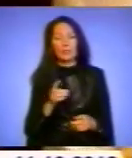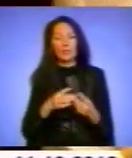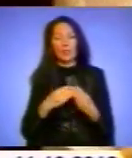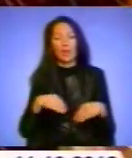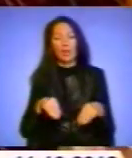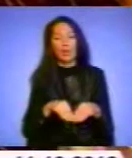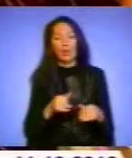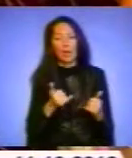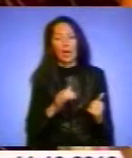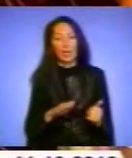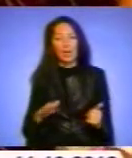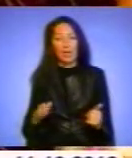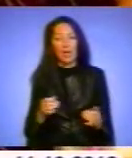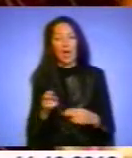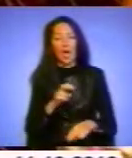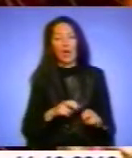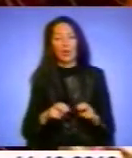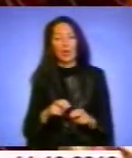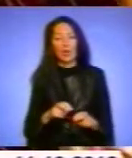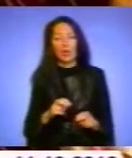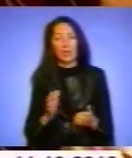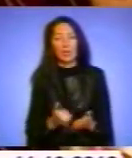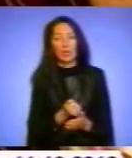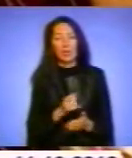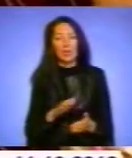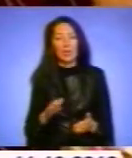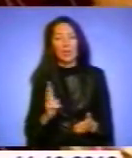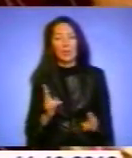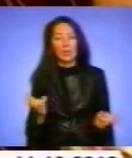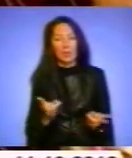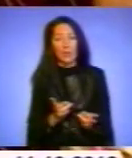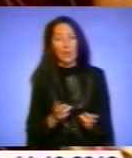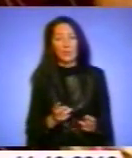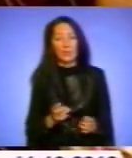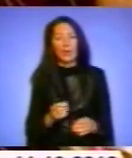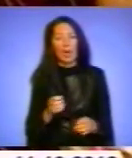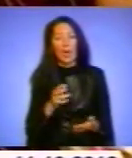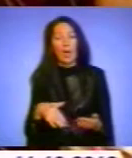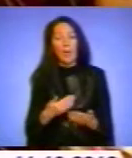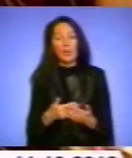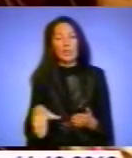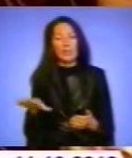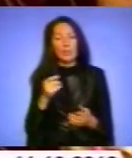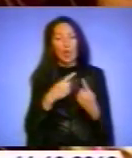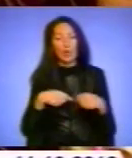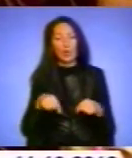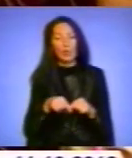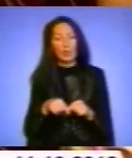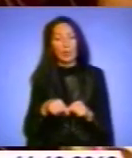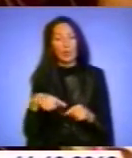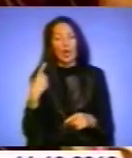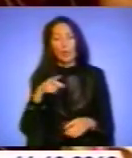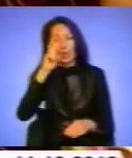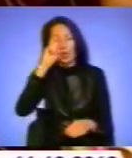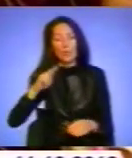її. Голова чітко ставить перед всіма, без винятку, структурними підрозділами обласної державної